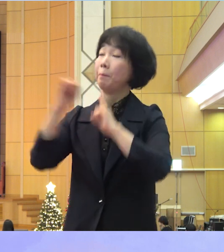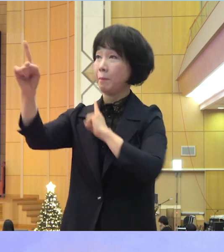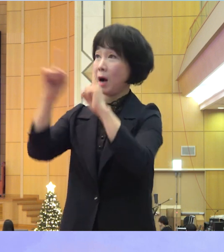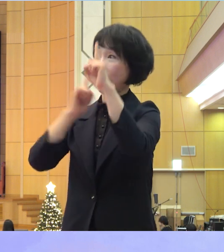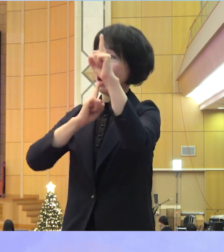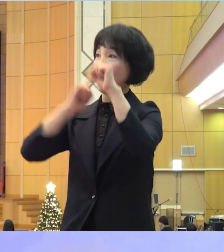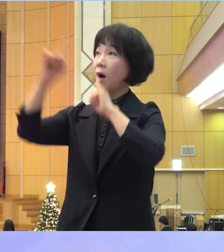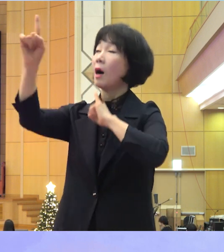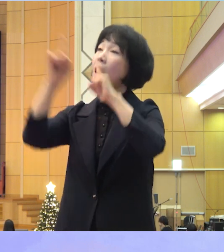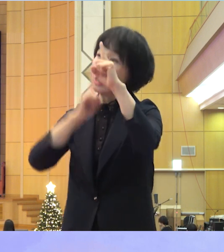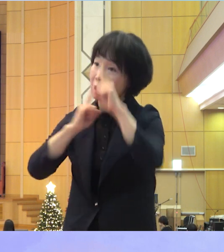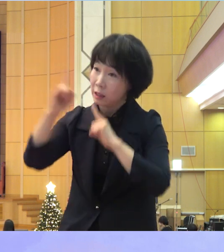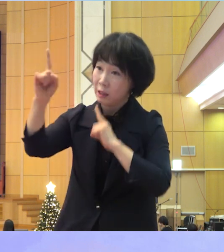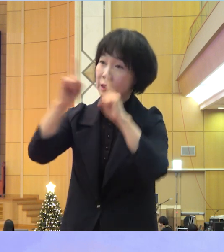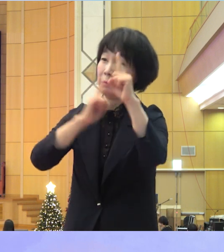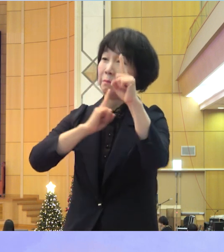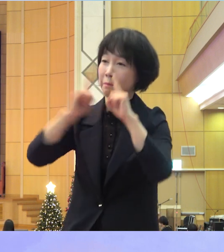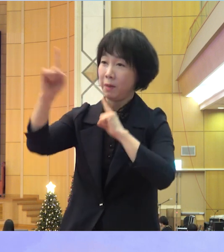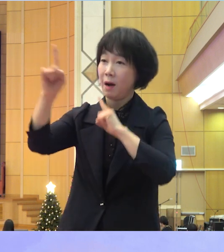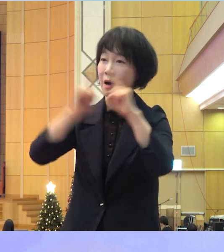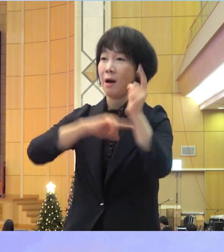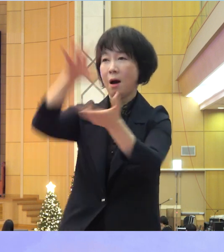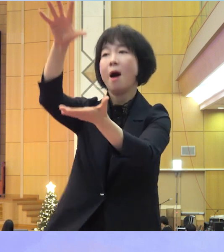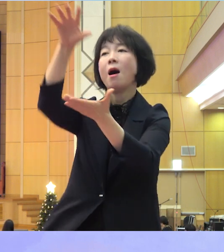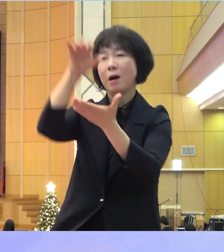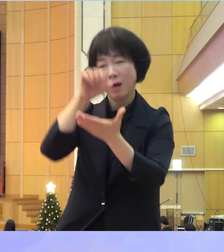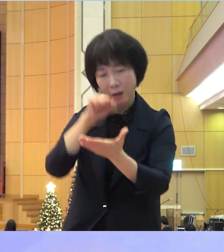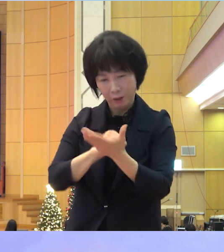복되신 말씀